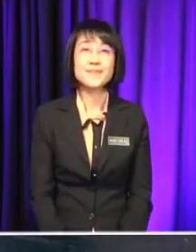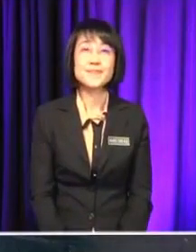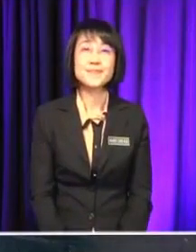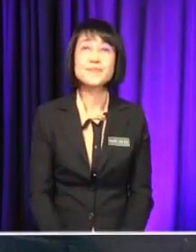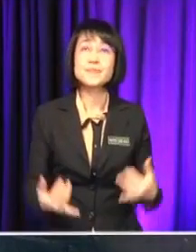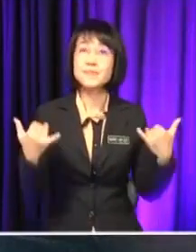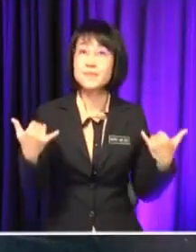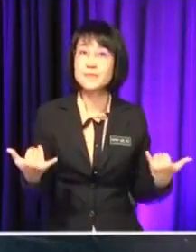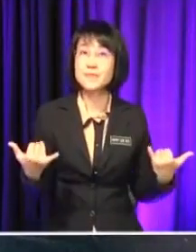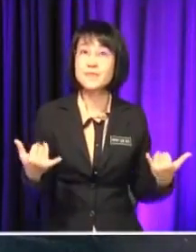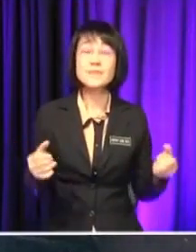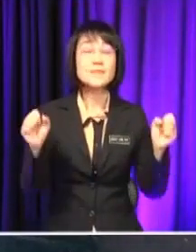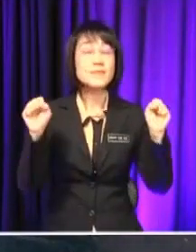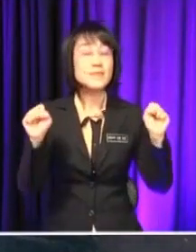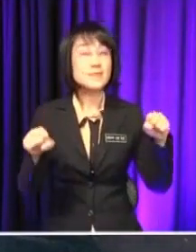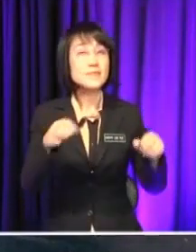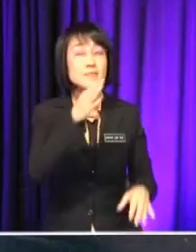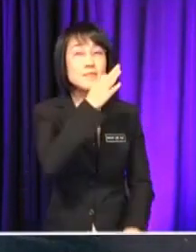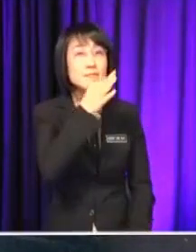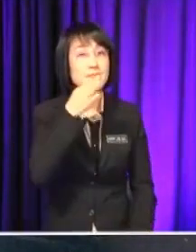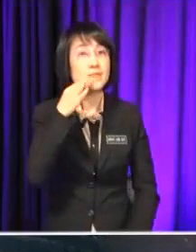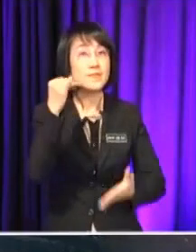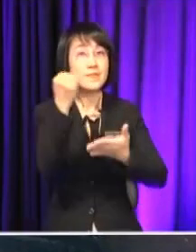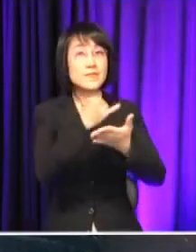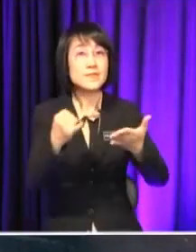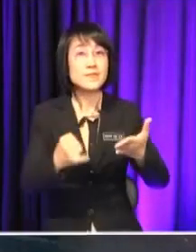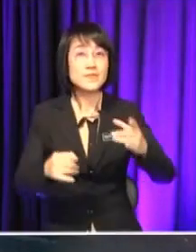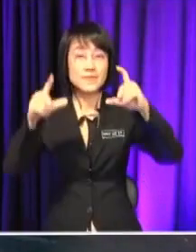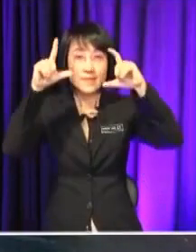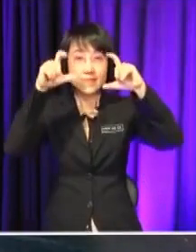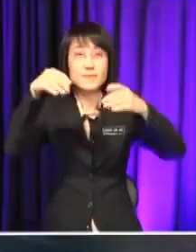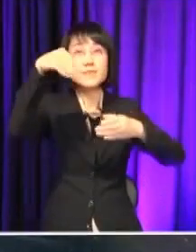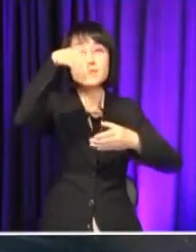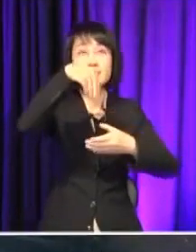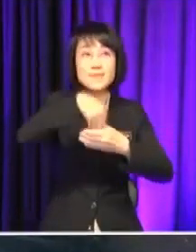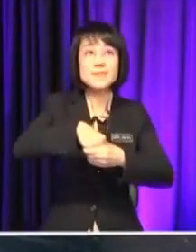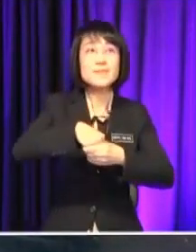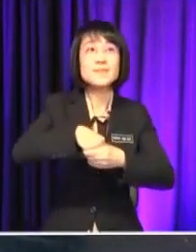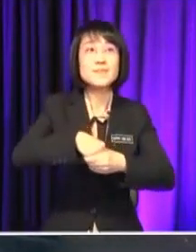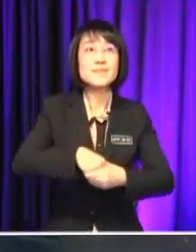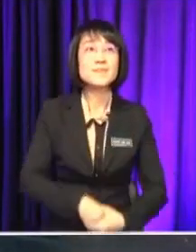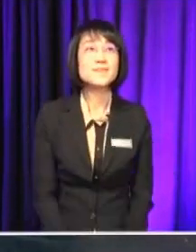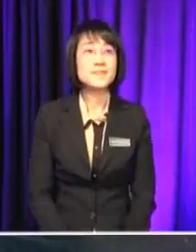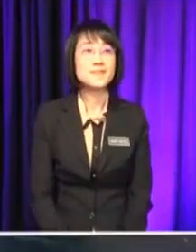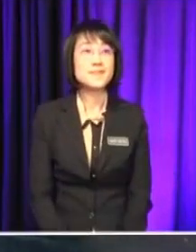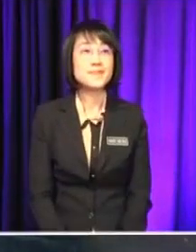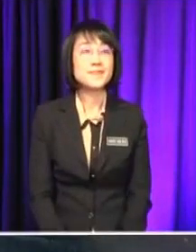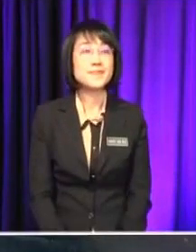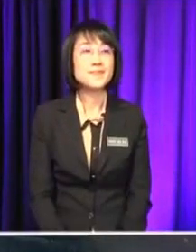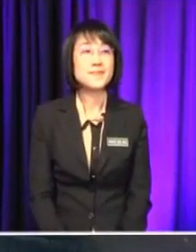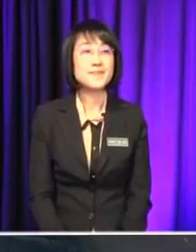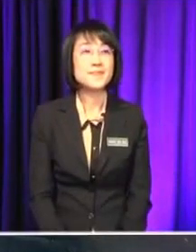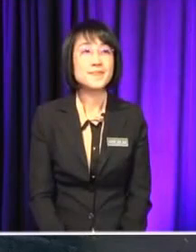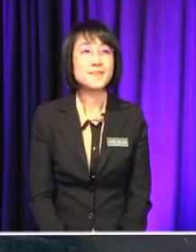boleh tak vizi melukis simbol camera dalaman cameraman yang berada aman ya oke dia